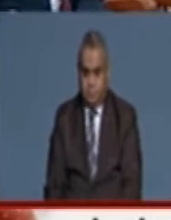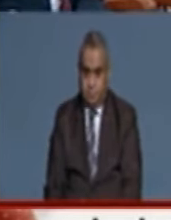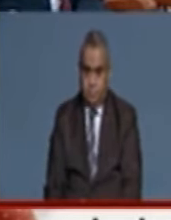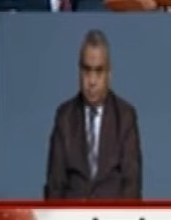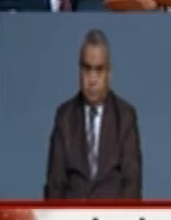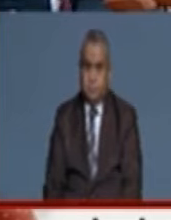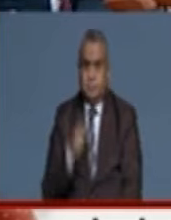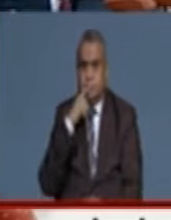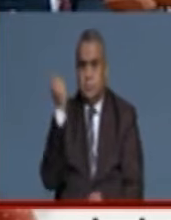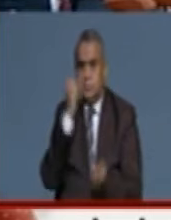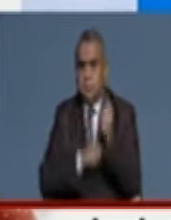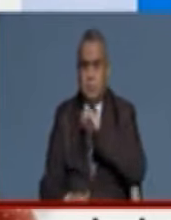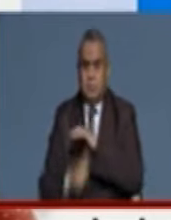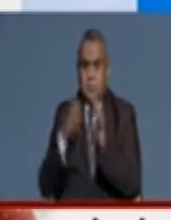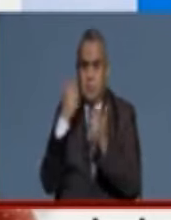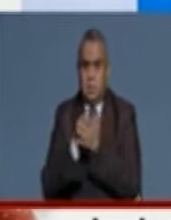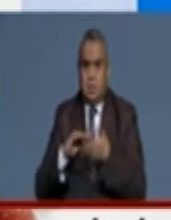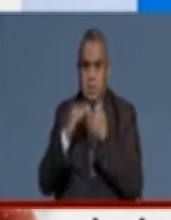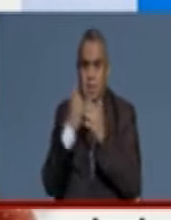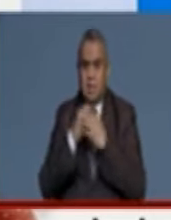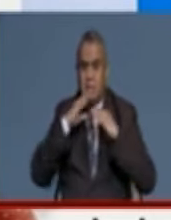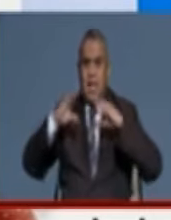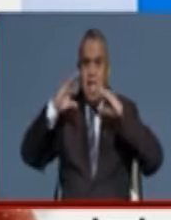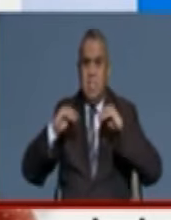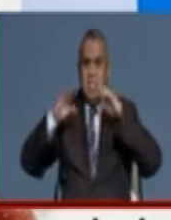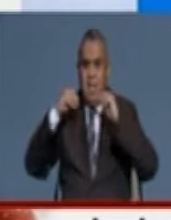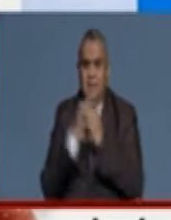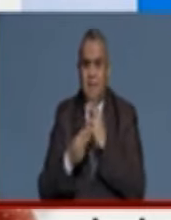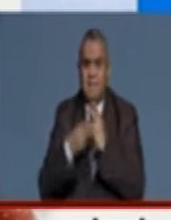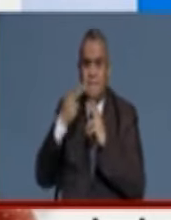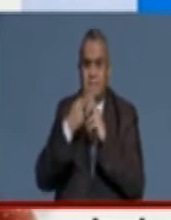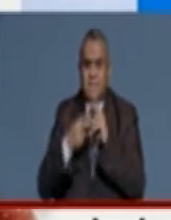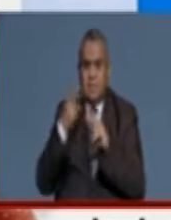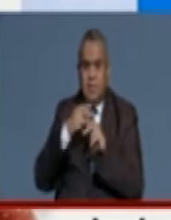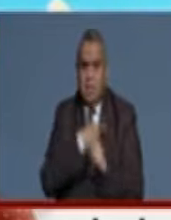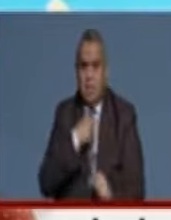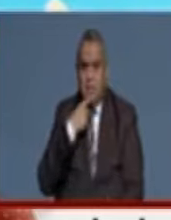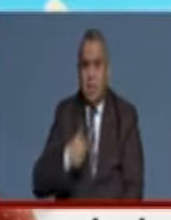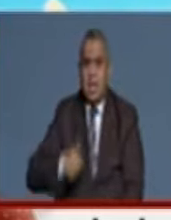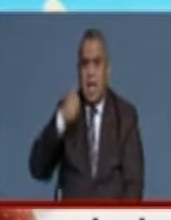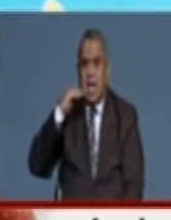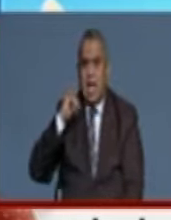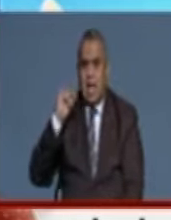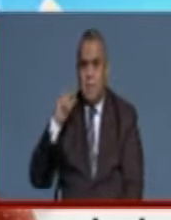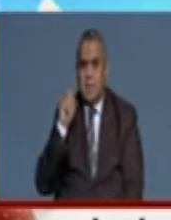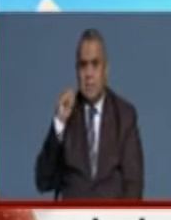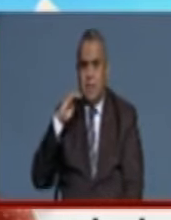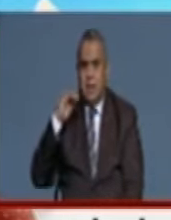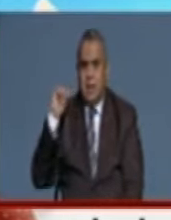مصنع فانتازيا لتصنيع مكونات الاسفنج والاثاث الفندقي، استاذ احمد رجب الشافعي، اتفضل يا